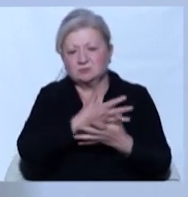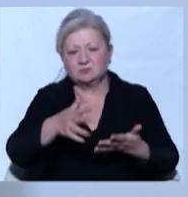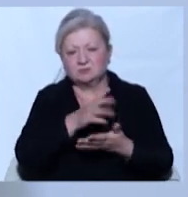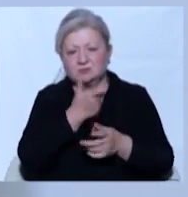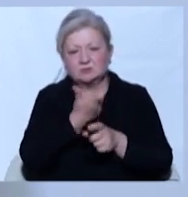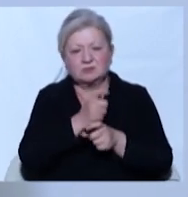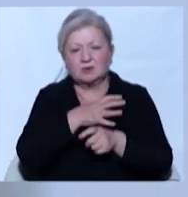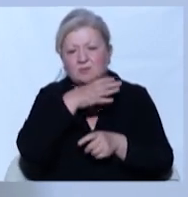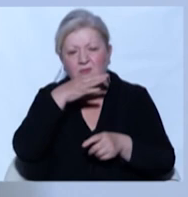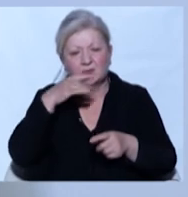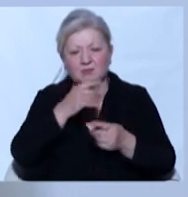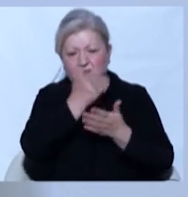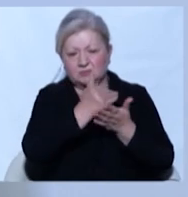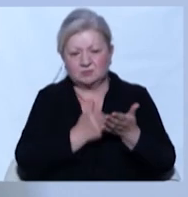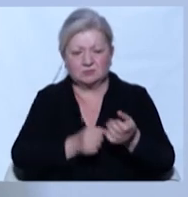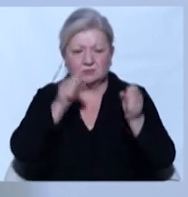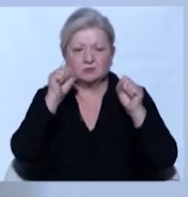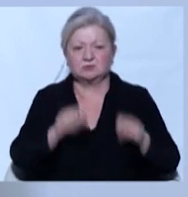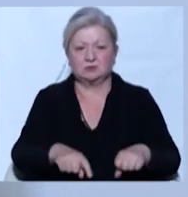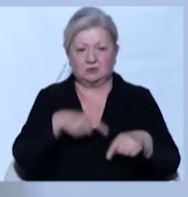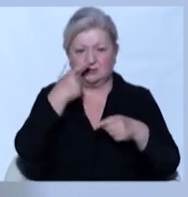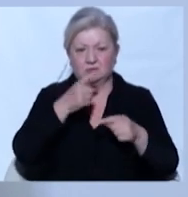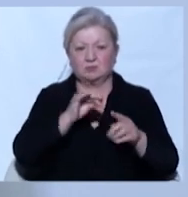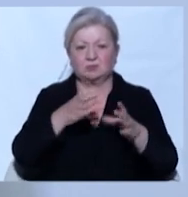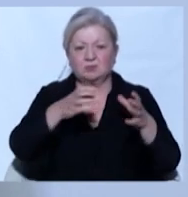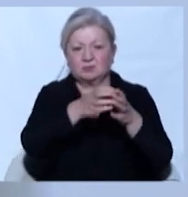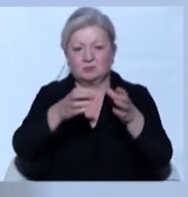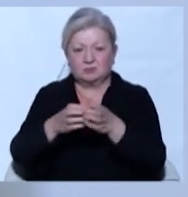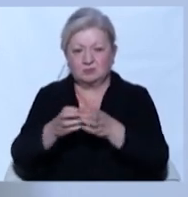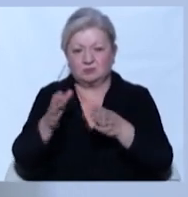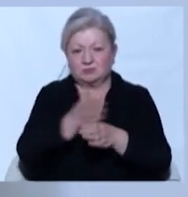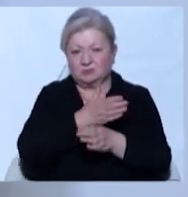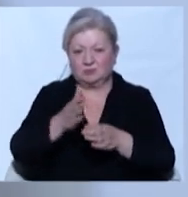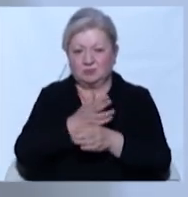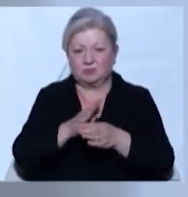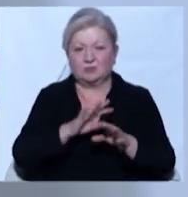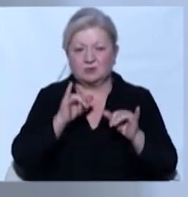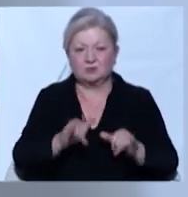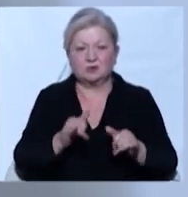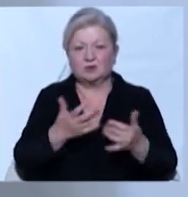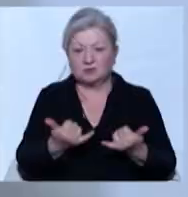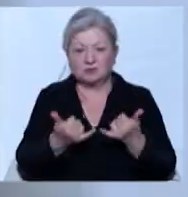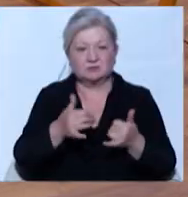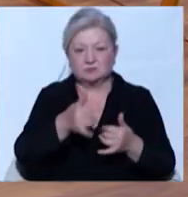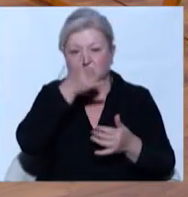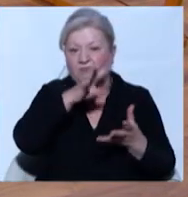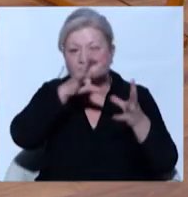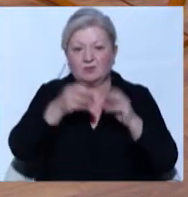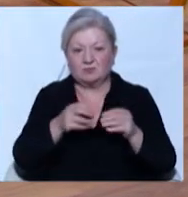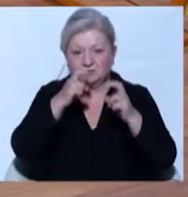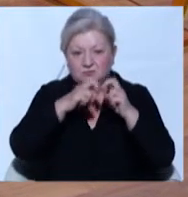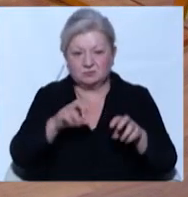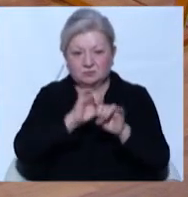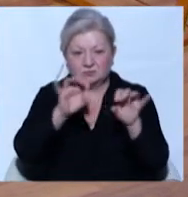შემდეგ. უამრავი კრიტერიუმი არსებობს, რომელთა ჩვენ ქვეყნებს ვაჯგუფებთ და თავისთავად მე დღეს ყველა კრიტერიუმს ვერ განვიხილავ, მაგრამ